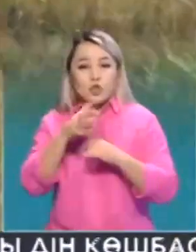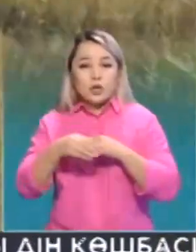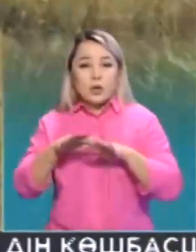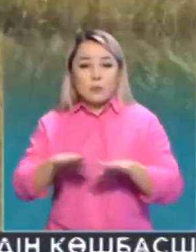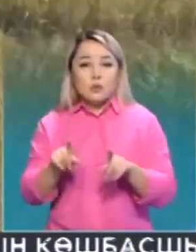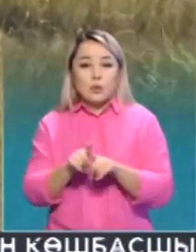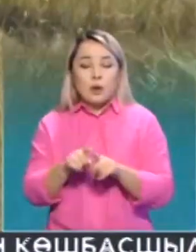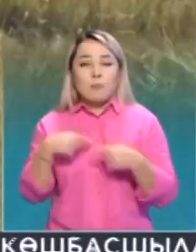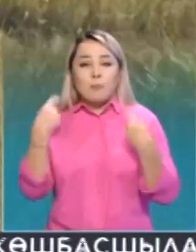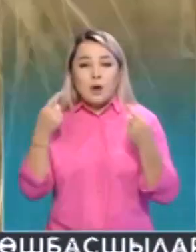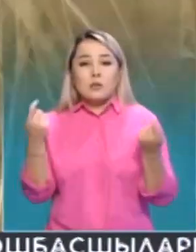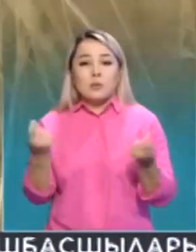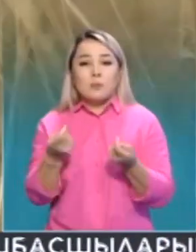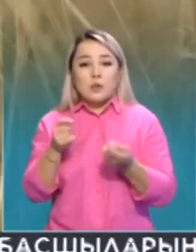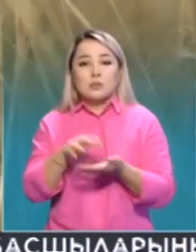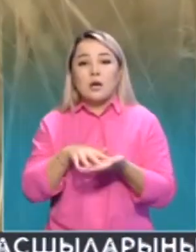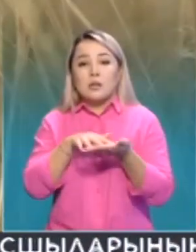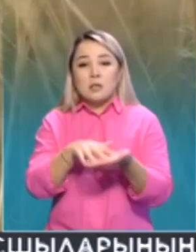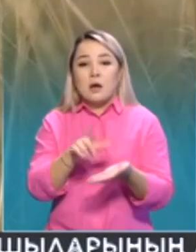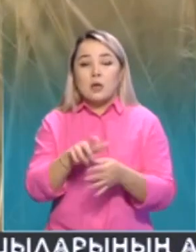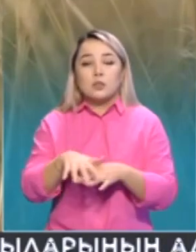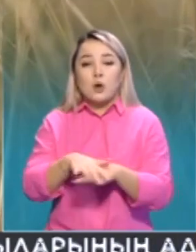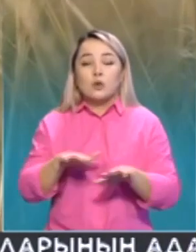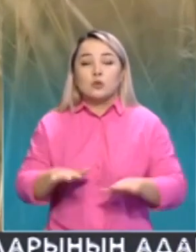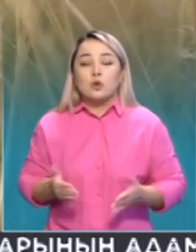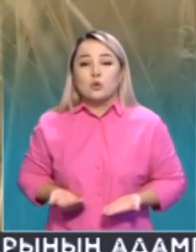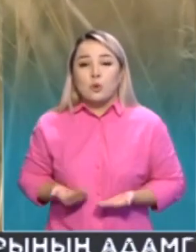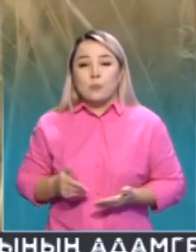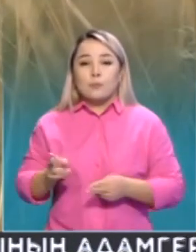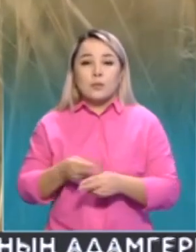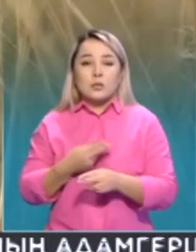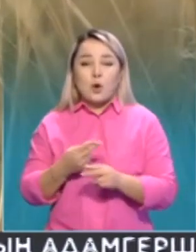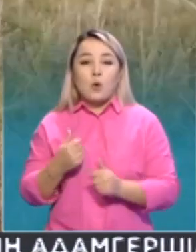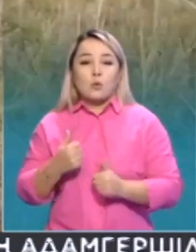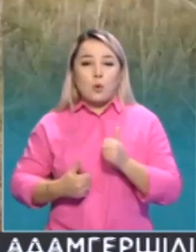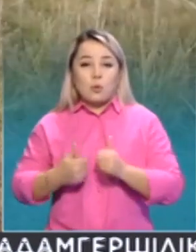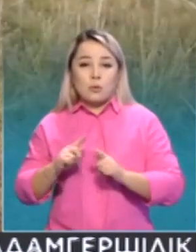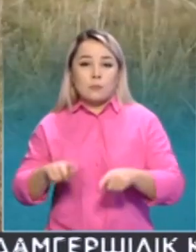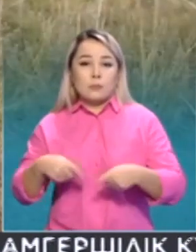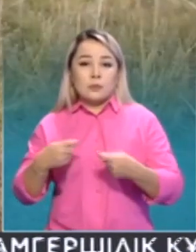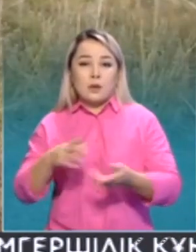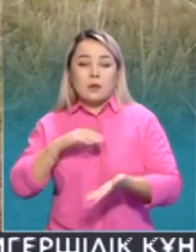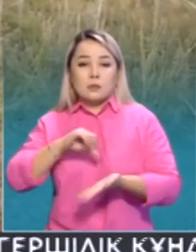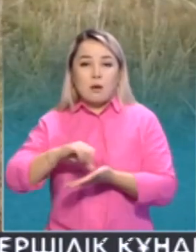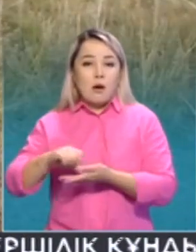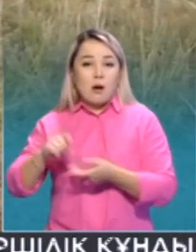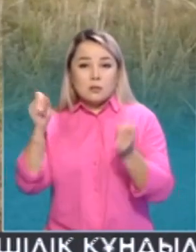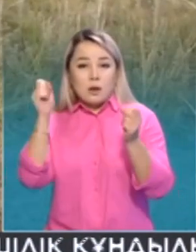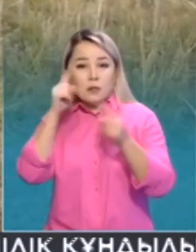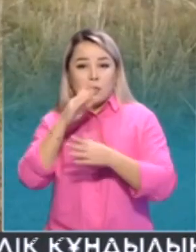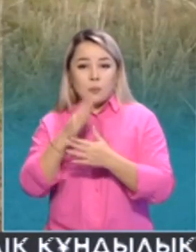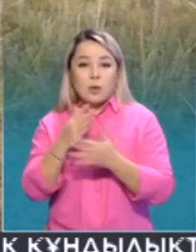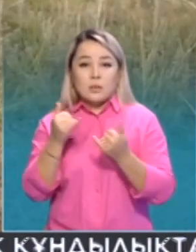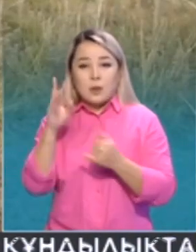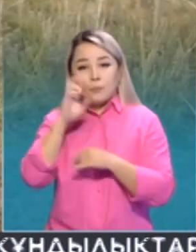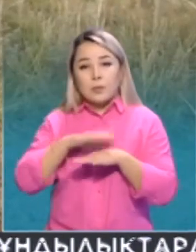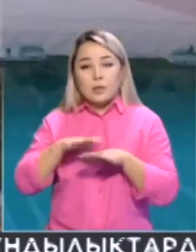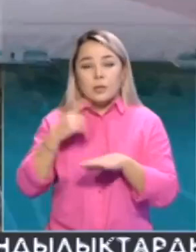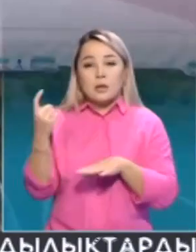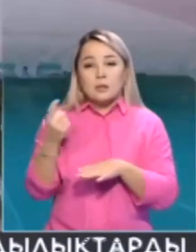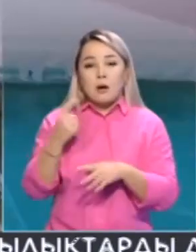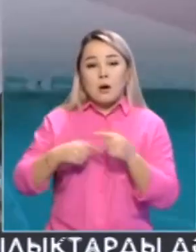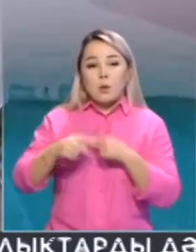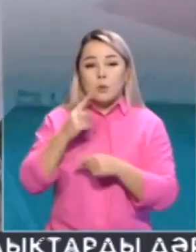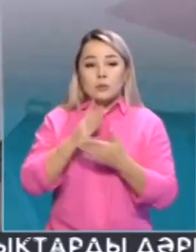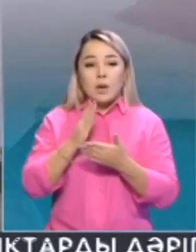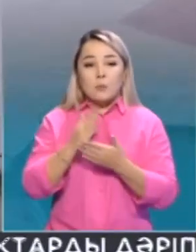телімдері мал бағу үшін өтініш жазған тұрғындарға ешбір конкурссыз беріле салған анықталған. Ол жер қазір қайтадан мемлекеттің иелігіне